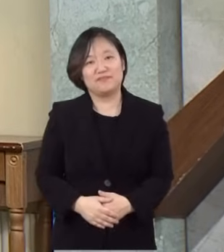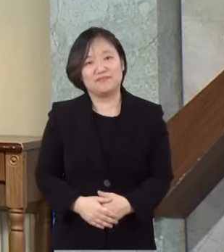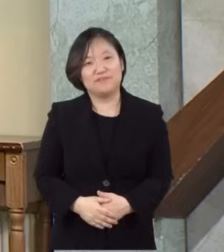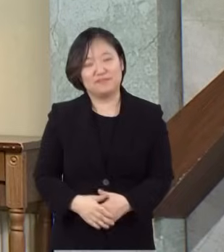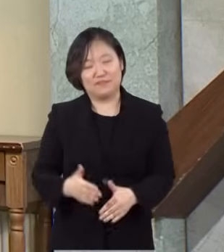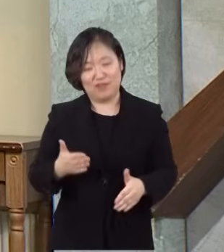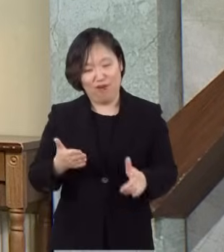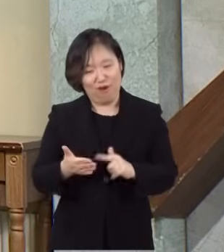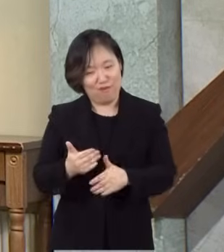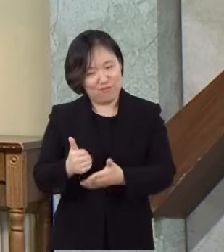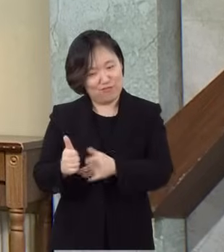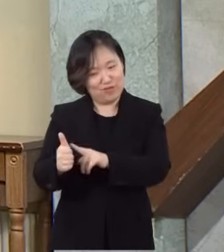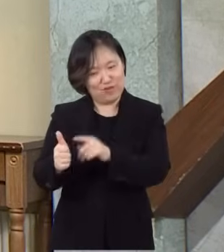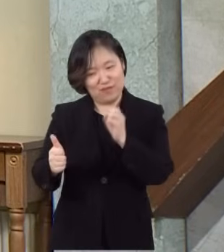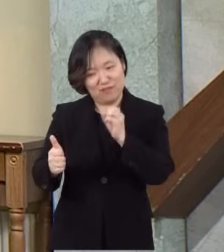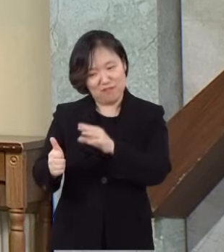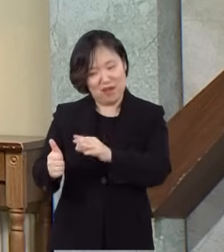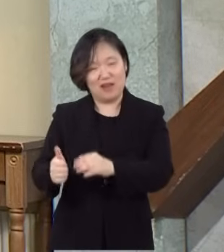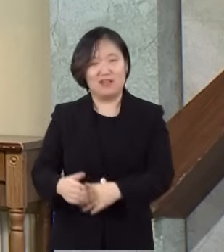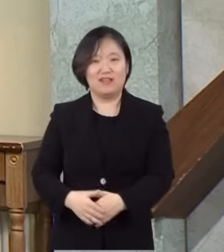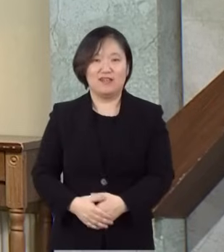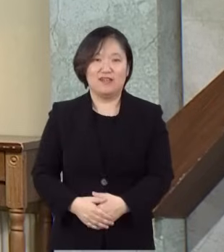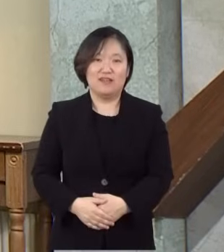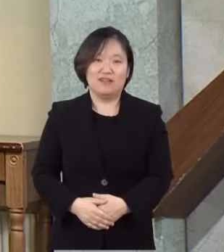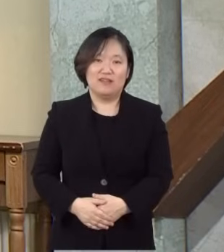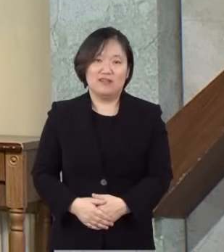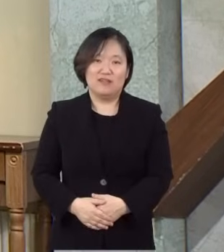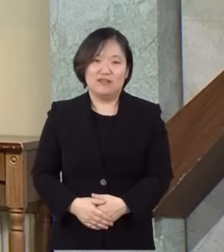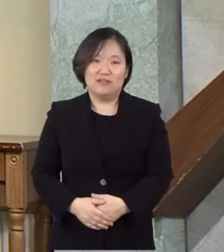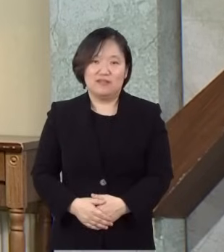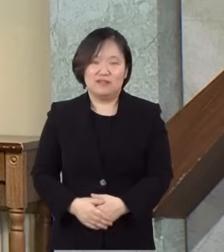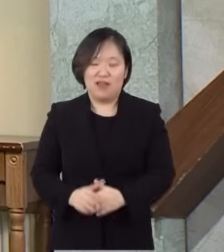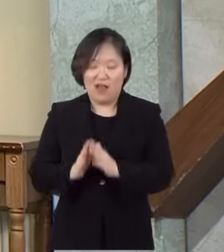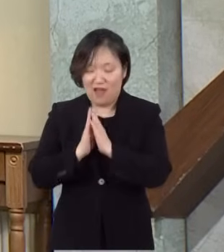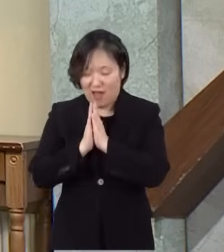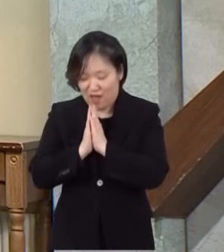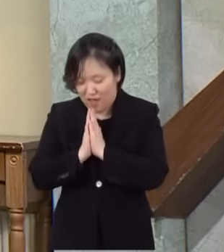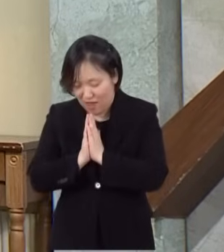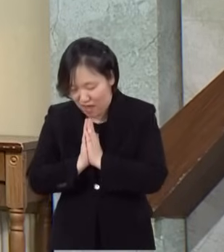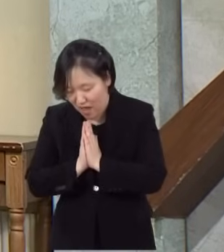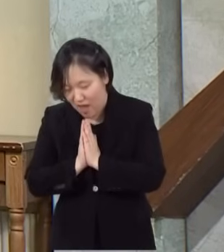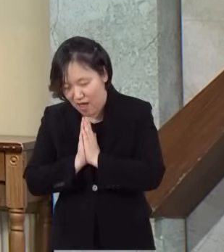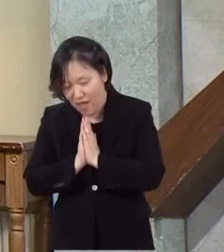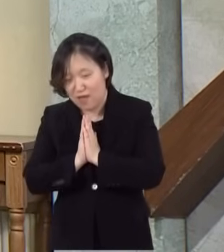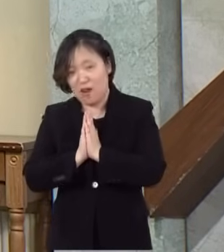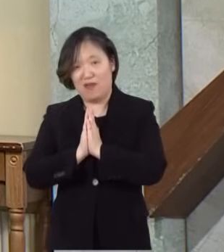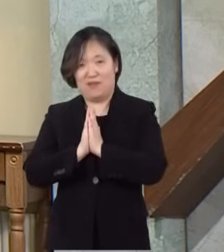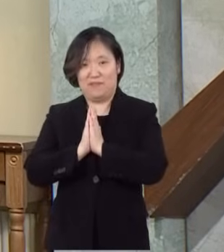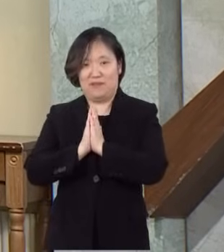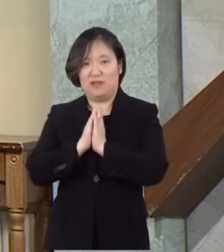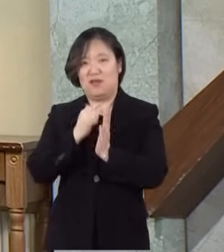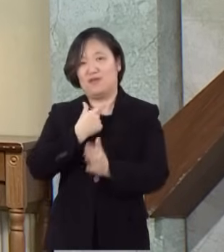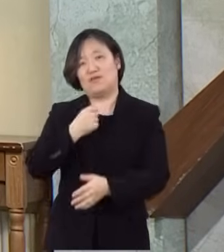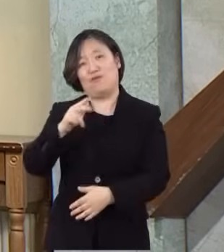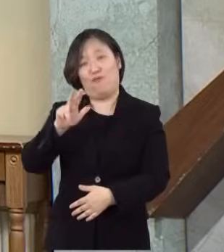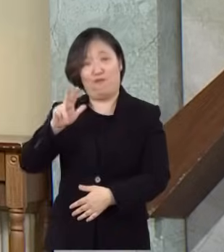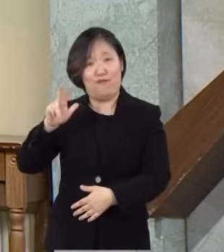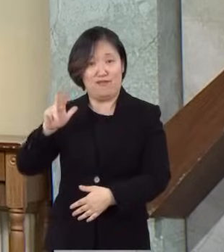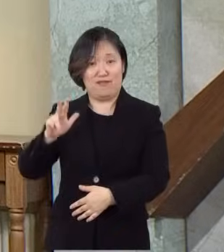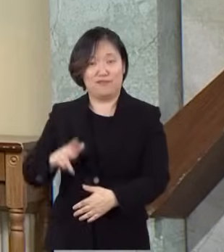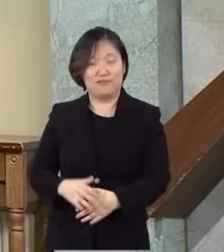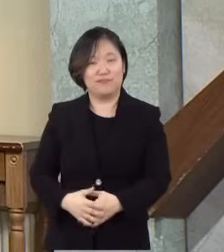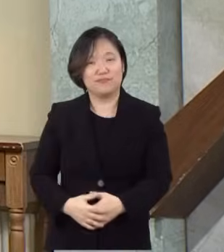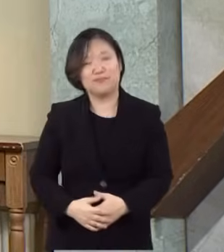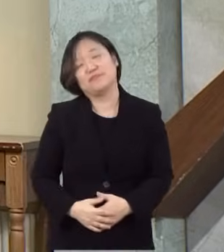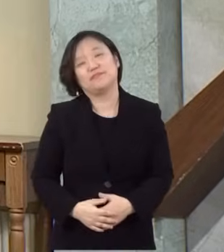서원합니다라고 석가모니 부처님 발 아래 간절한 마음으로 이와 같이